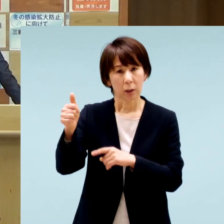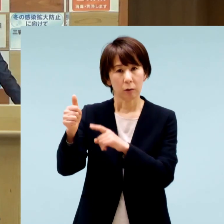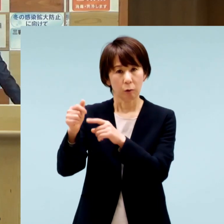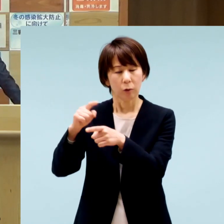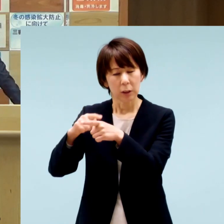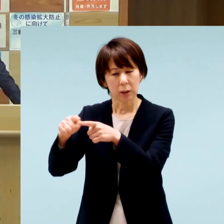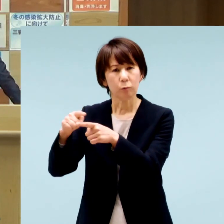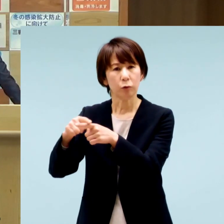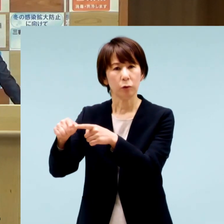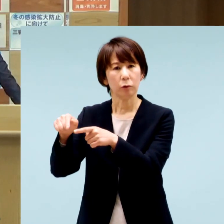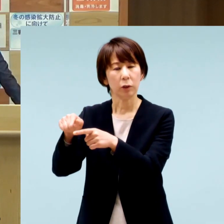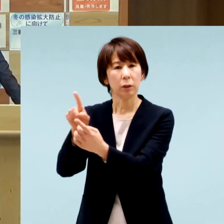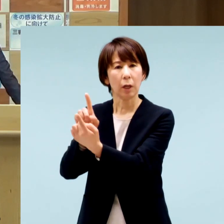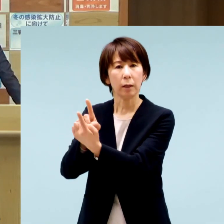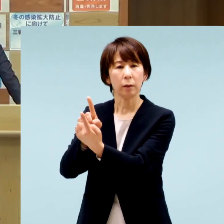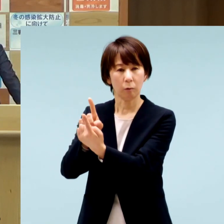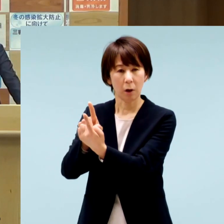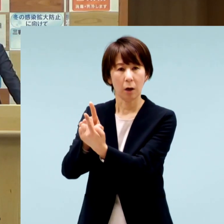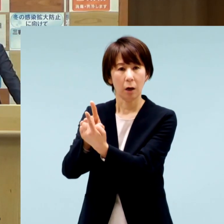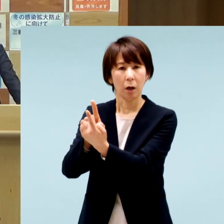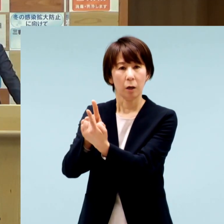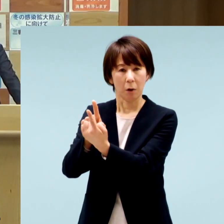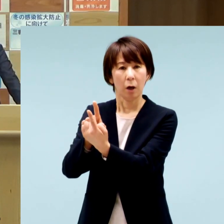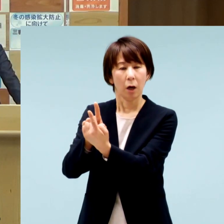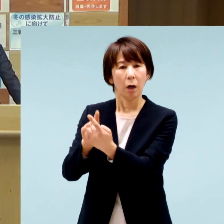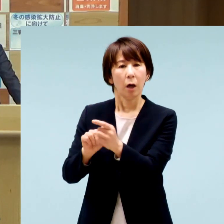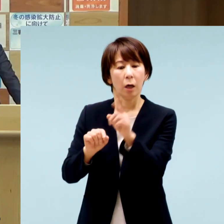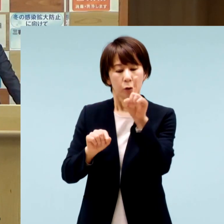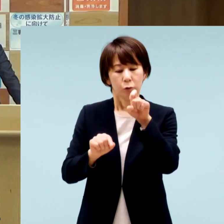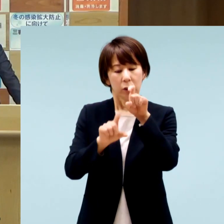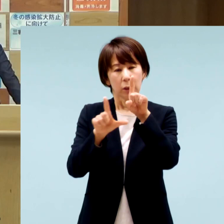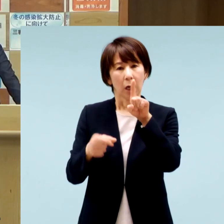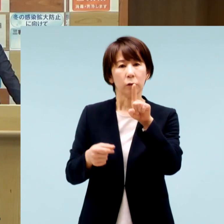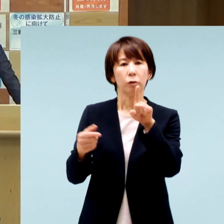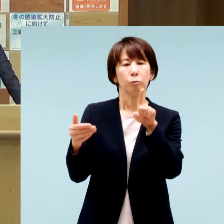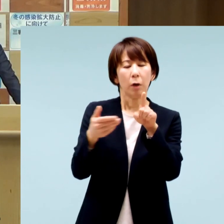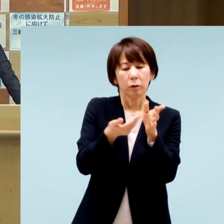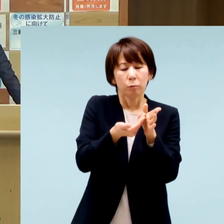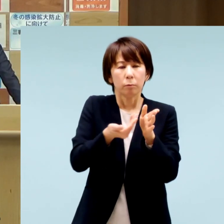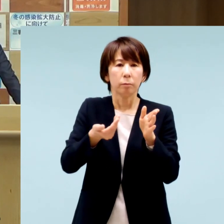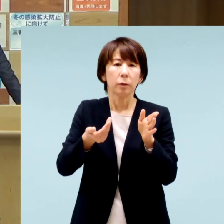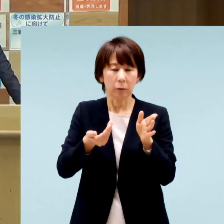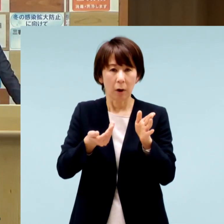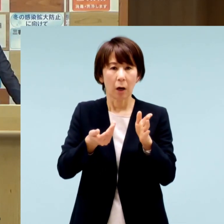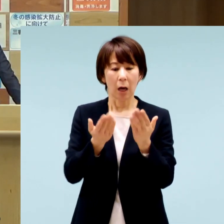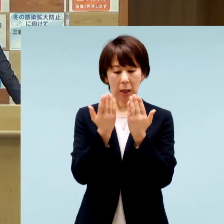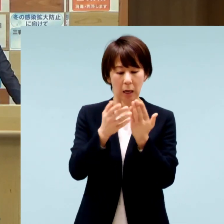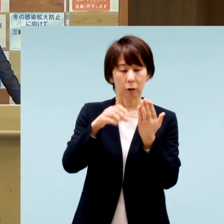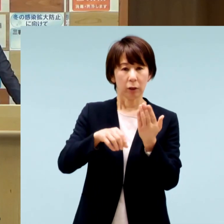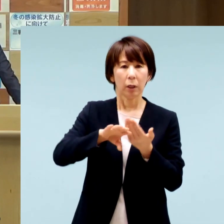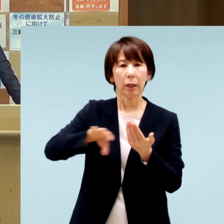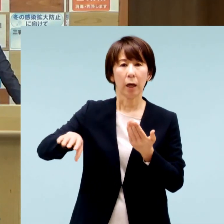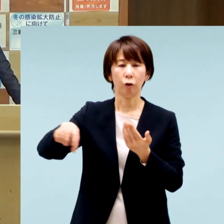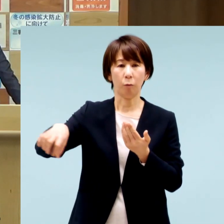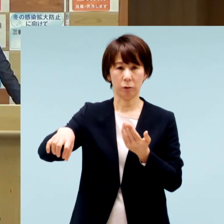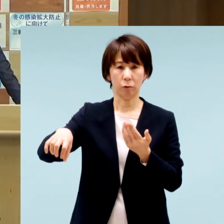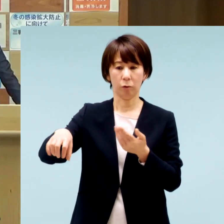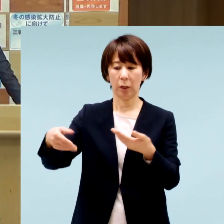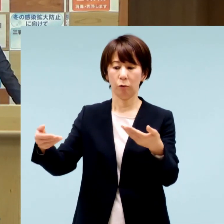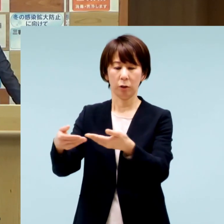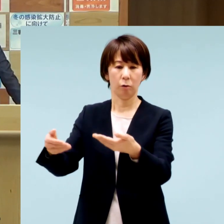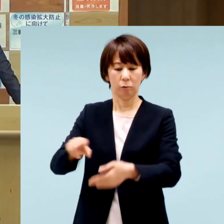今月中にはですね学院外での勤務となるように指示を